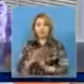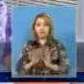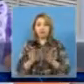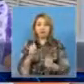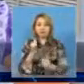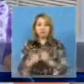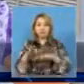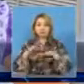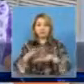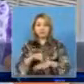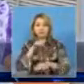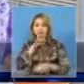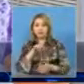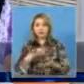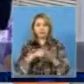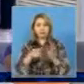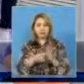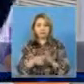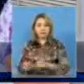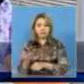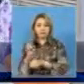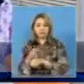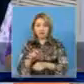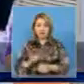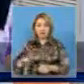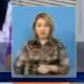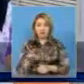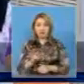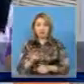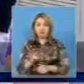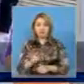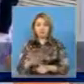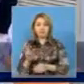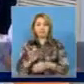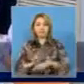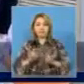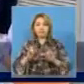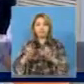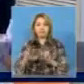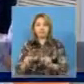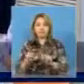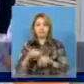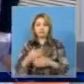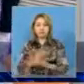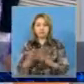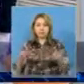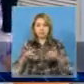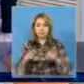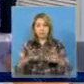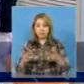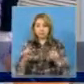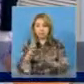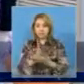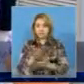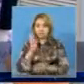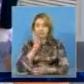часто проводим такие мастер-классы, выезжаем в районы, также входим в разные центры, где есть